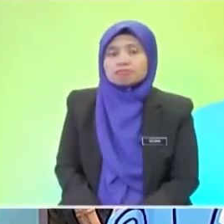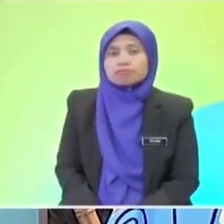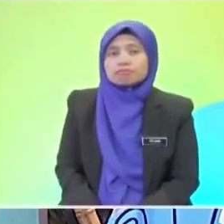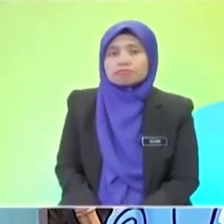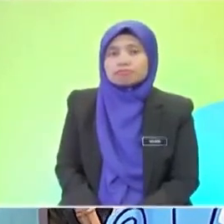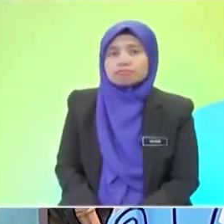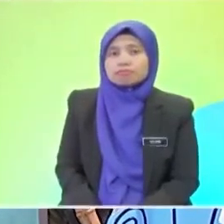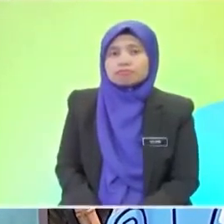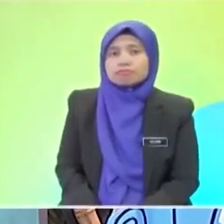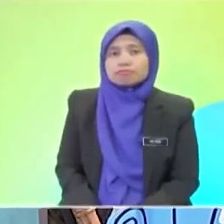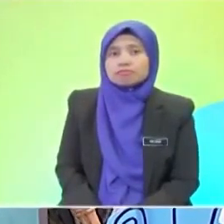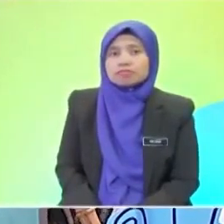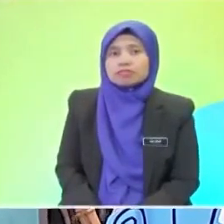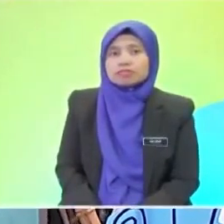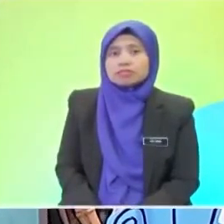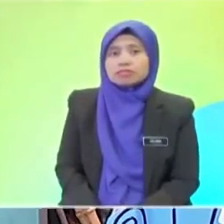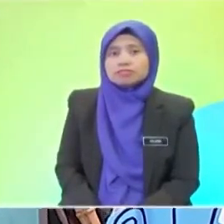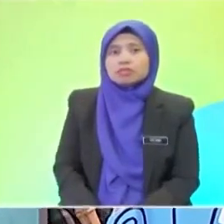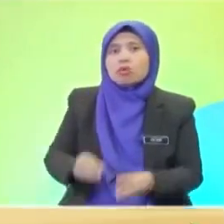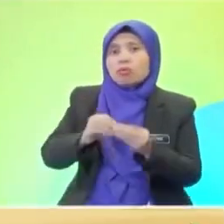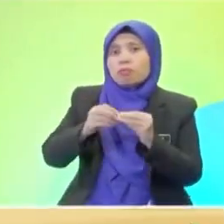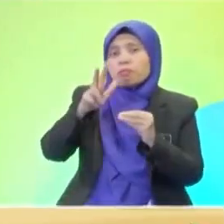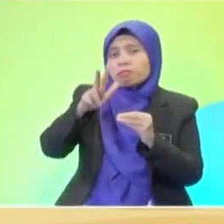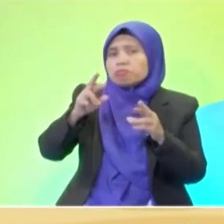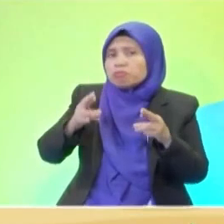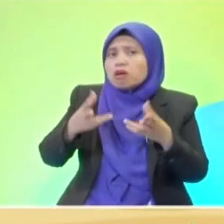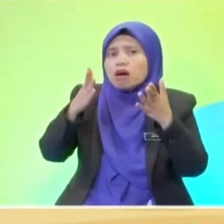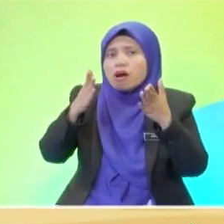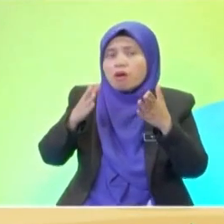tepat nomor 3